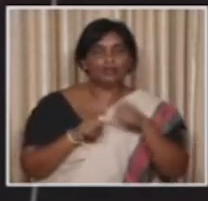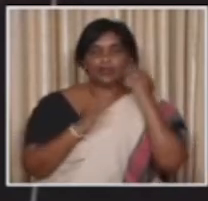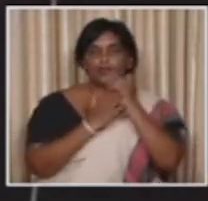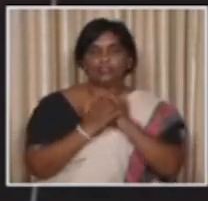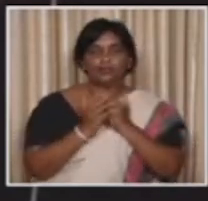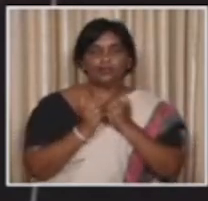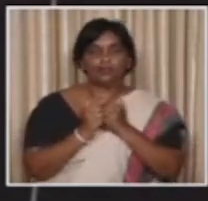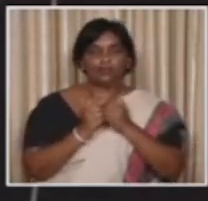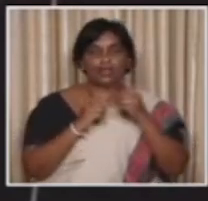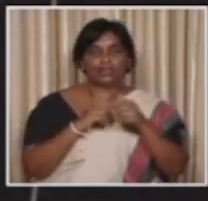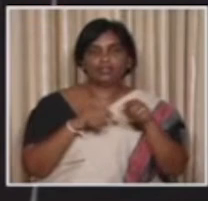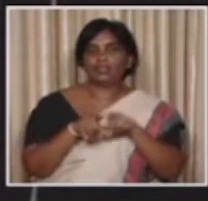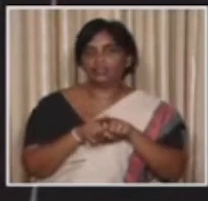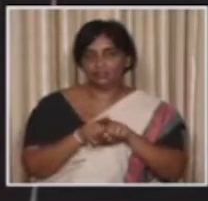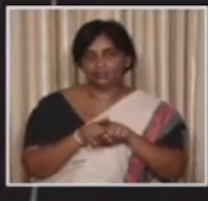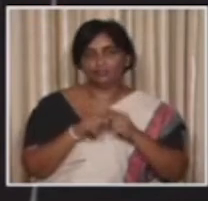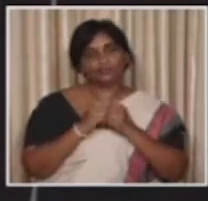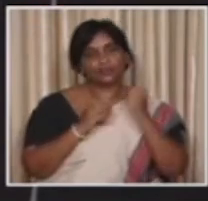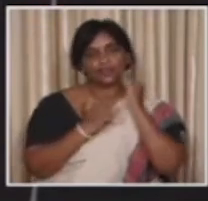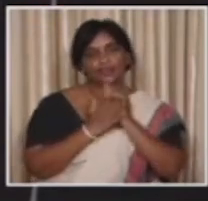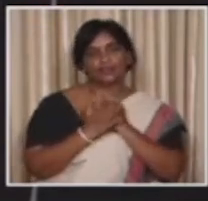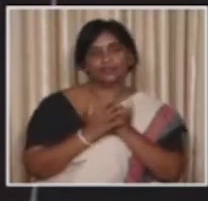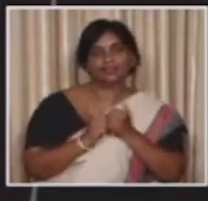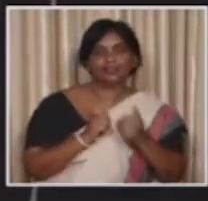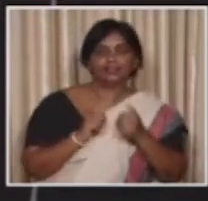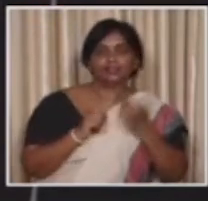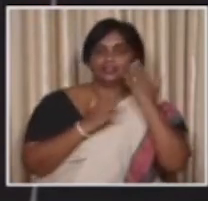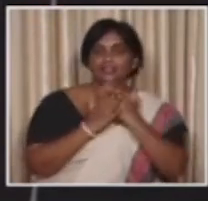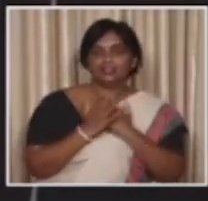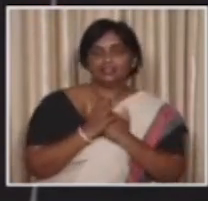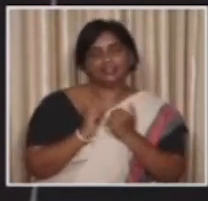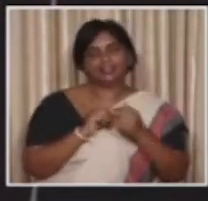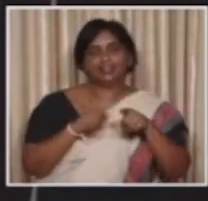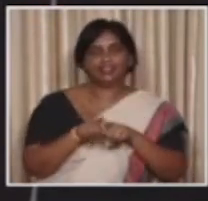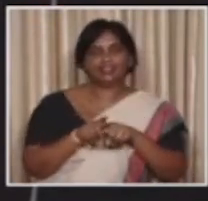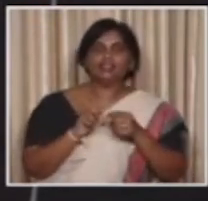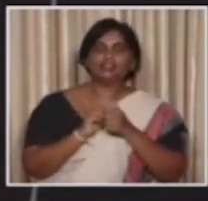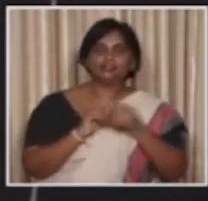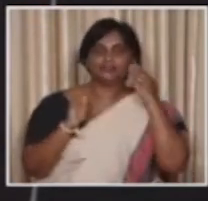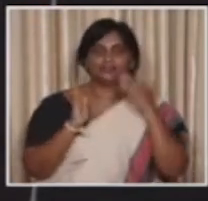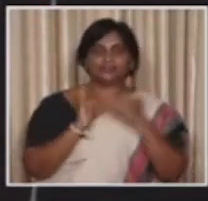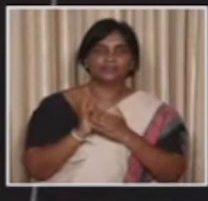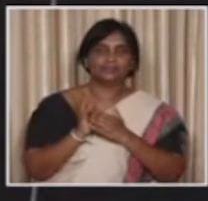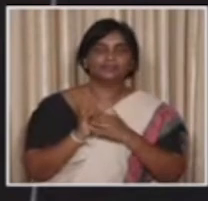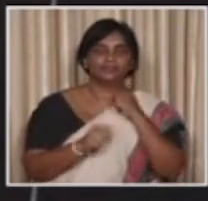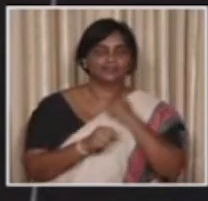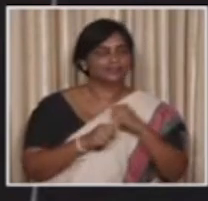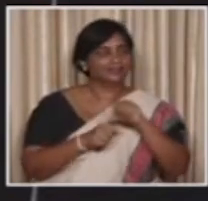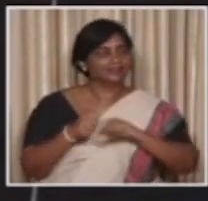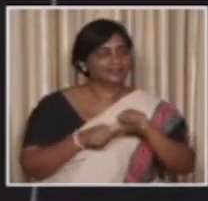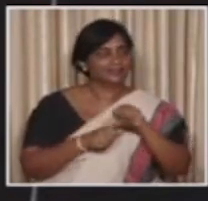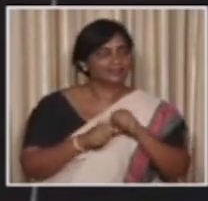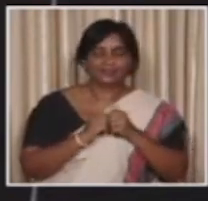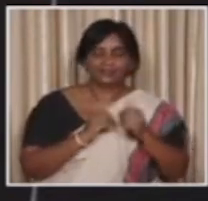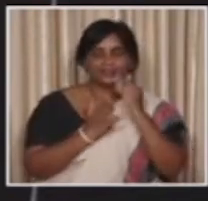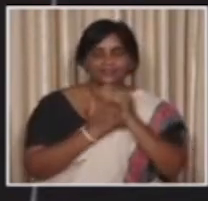පාඩු ලබලා අපි අනිත් රටවලින් ණය අරගෙන මේක දීමේ කිසිම සාධාරණයක් නැහැ. ඒ වගේම ඔබතුමාගේ අවධානය වෙලා තියෙනවා රාජ්‍ය ආයතන. අපි